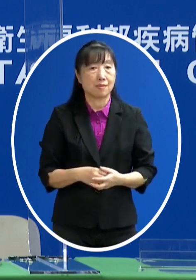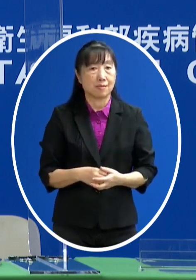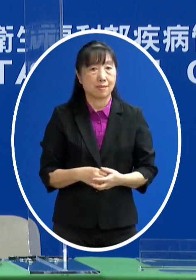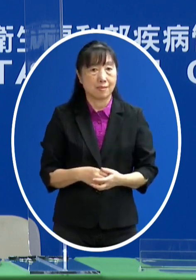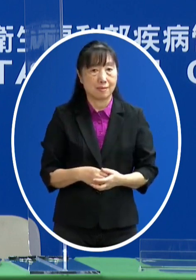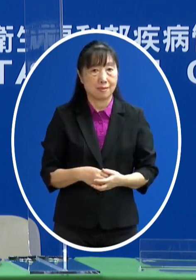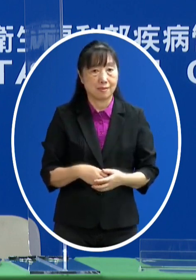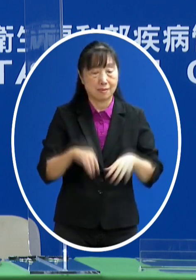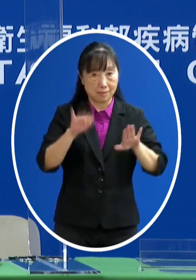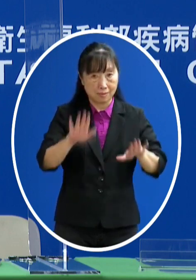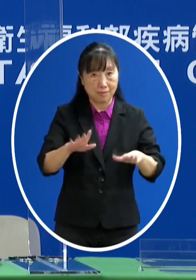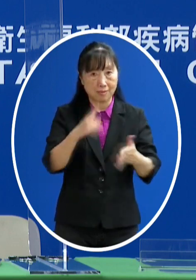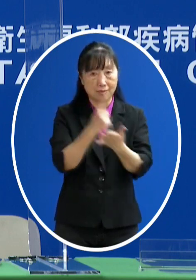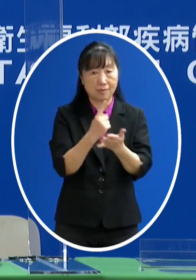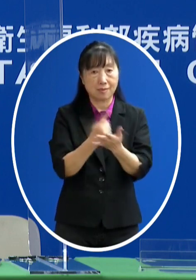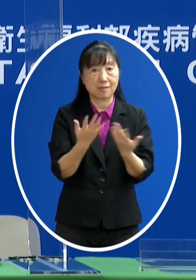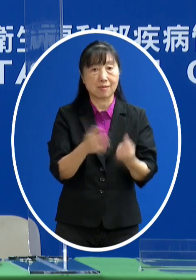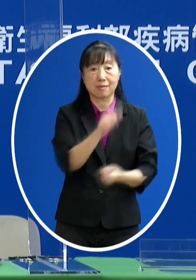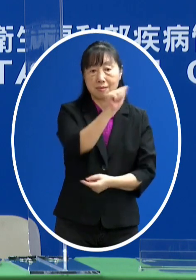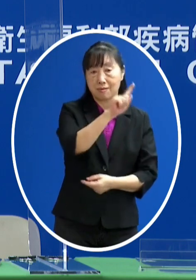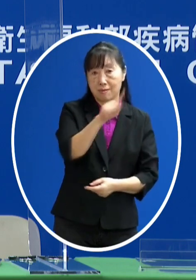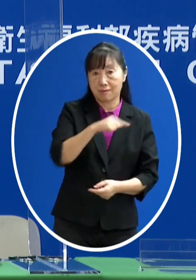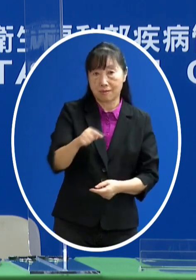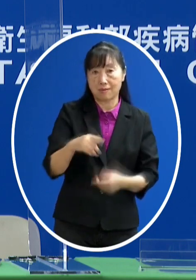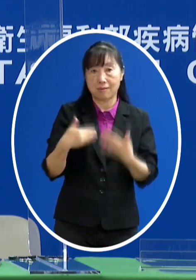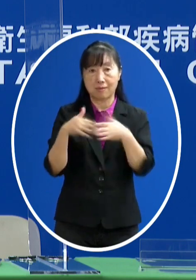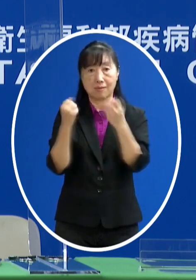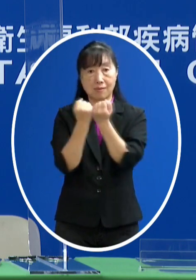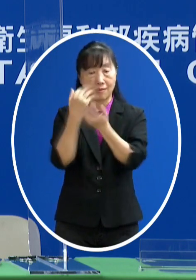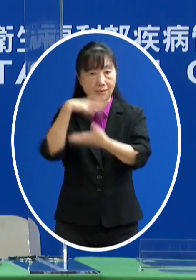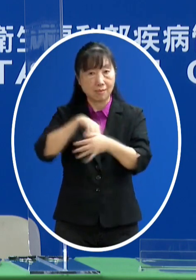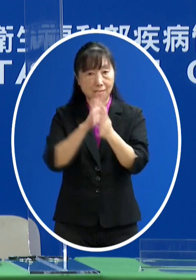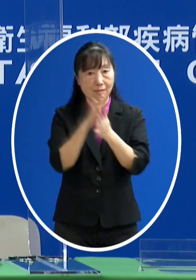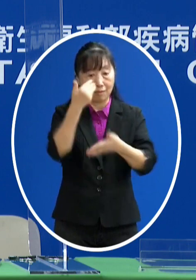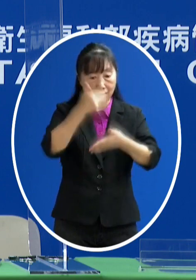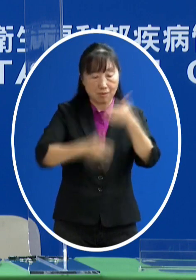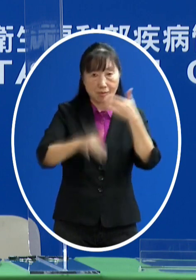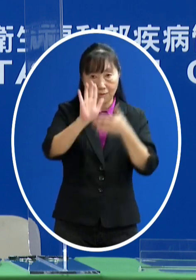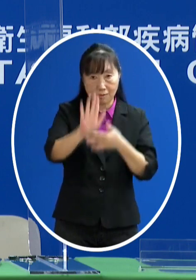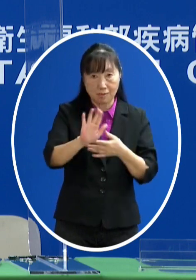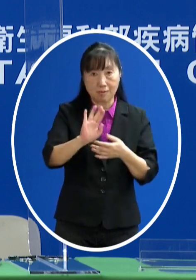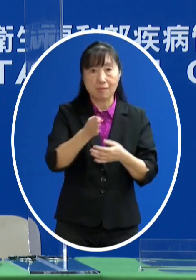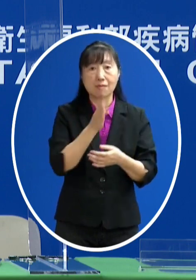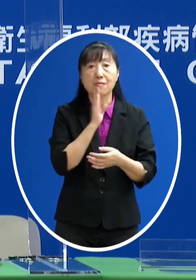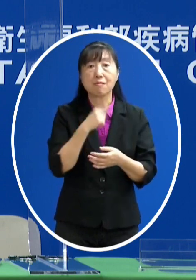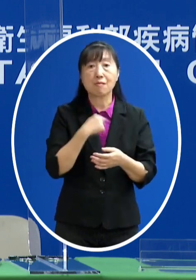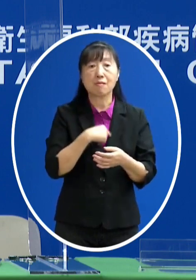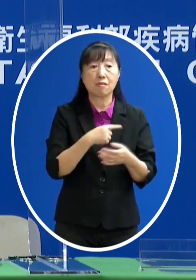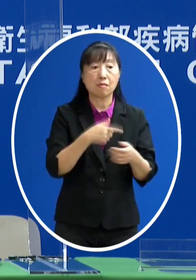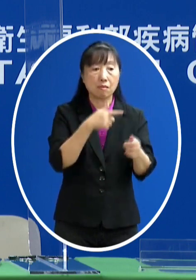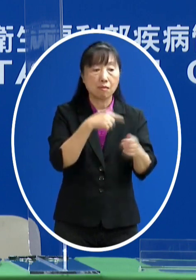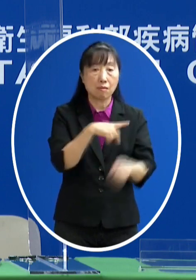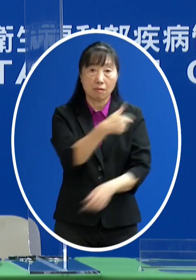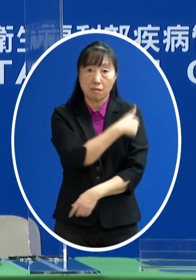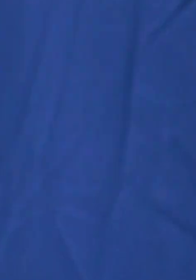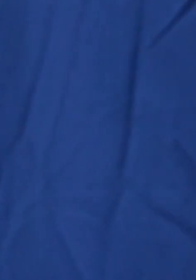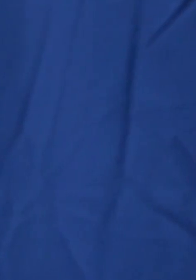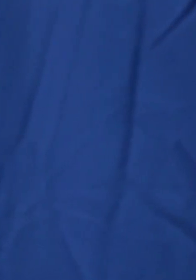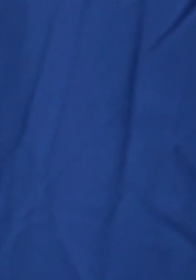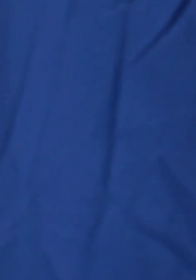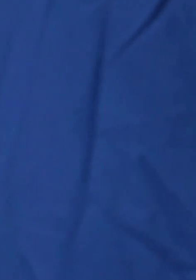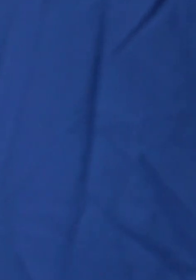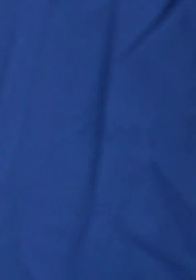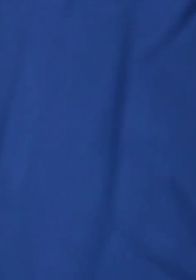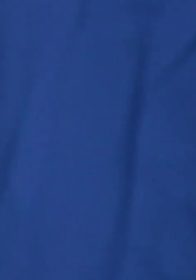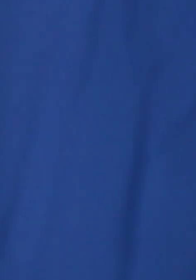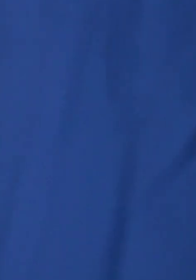啊各县市现在 AD Moderna 都还有疫苗嘛齁，那接种的对象只是持续或扩持续